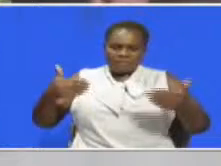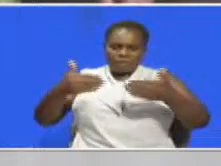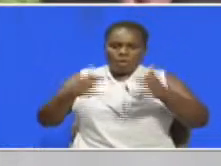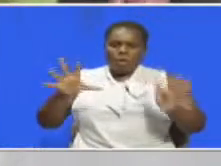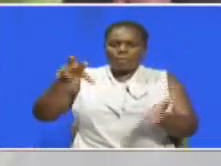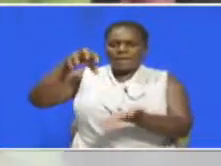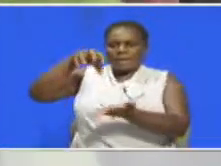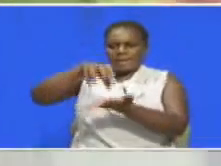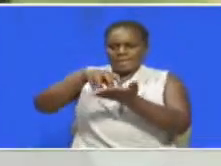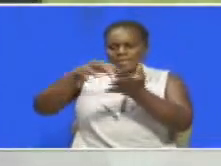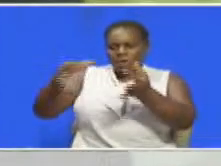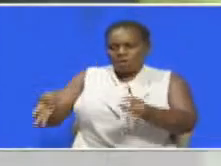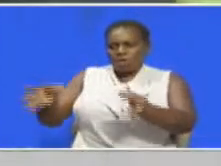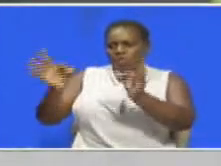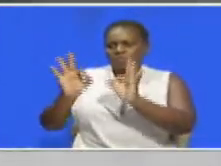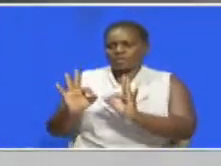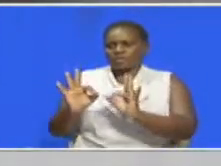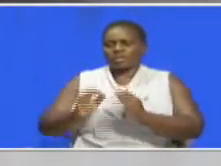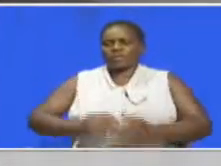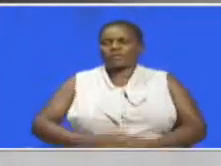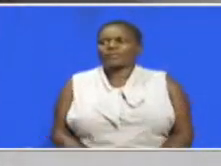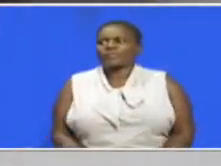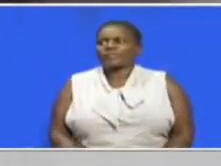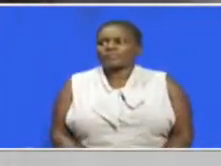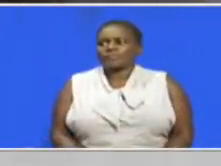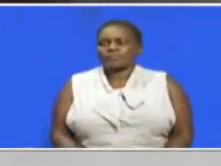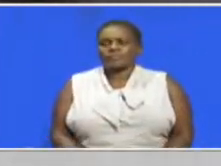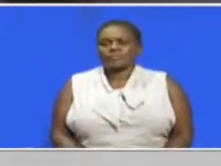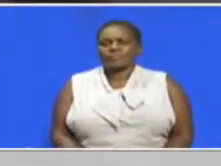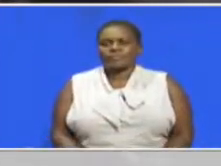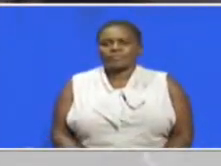kuwafungulia mashtaka rasmi. Kevin Ogutu,